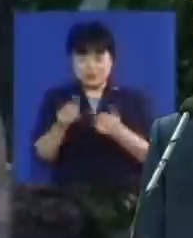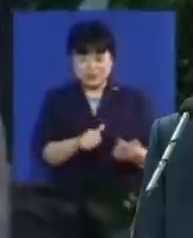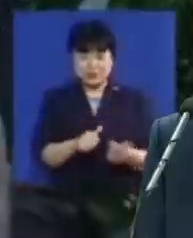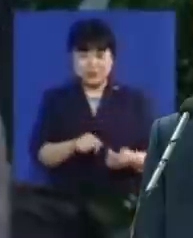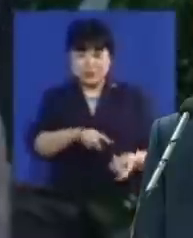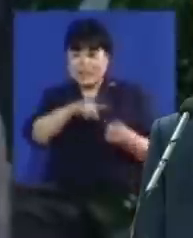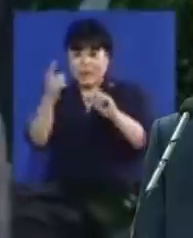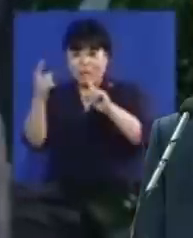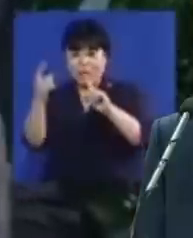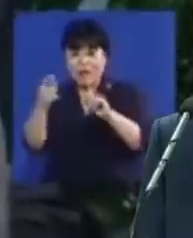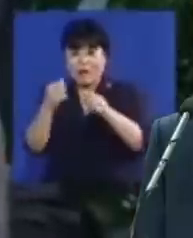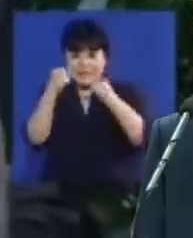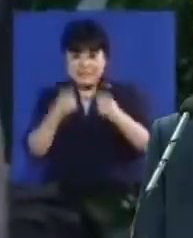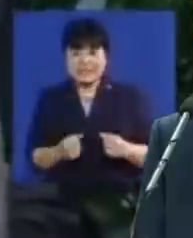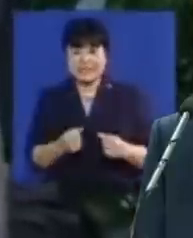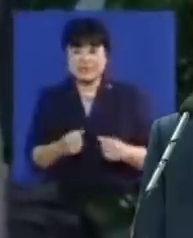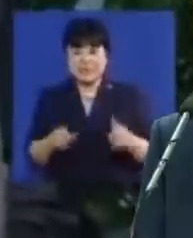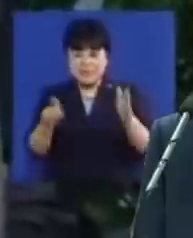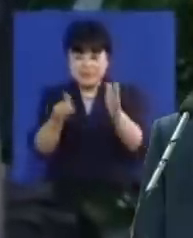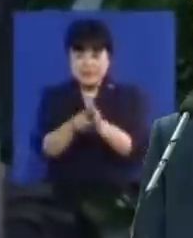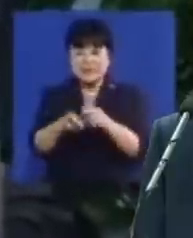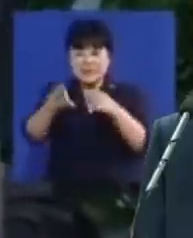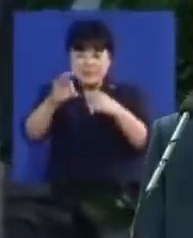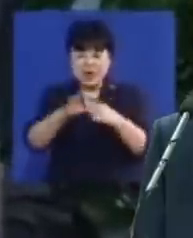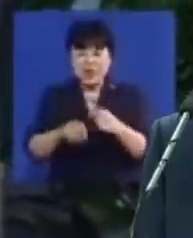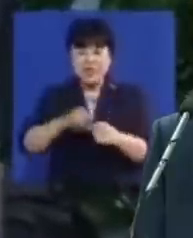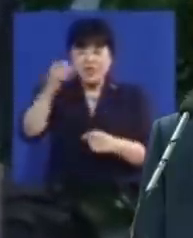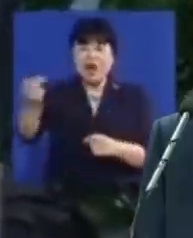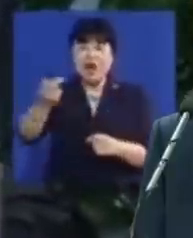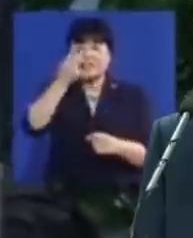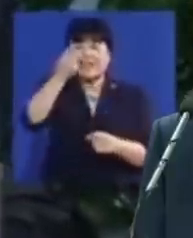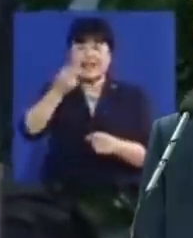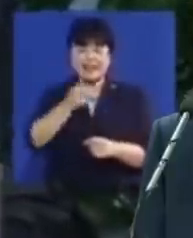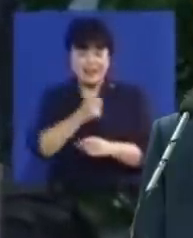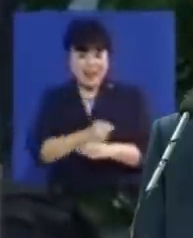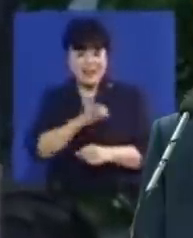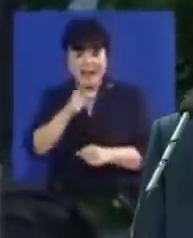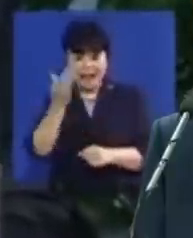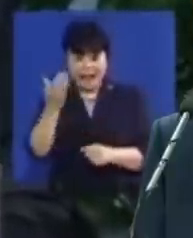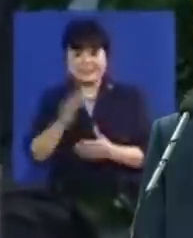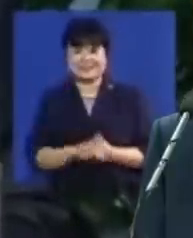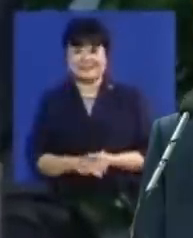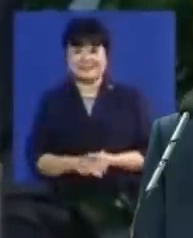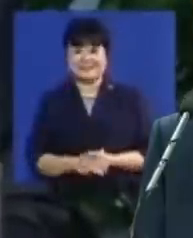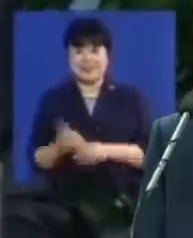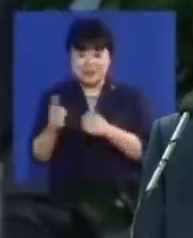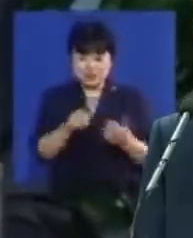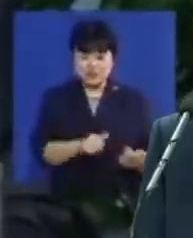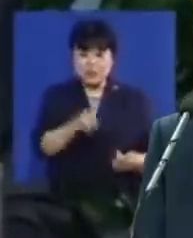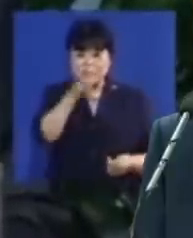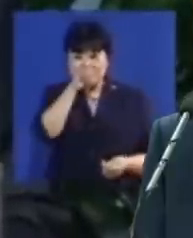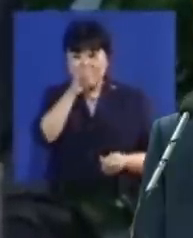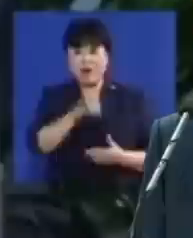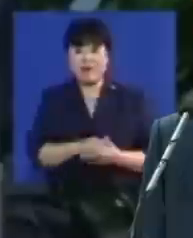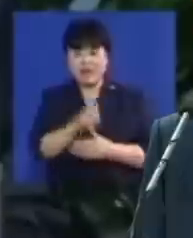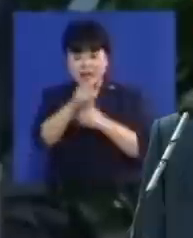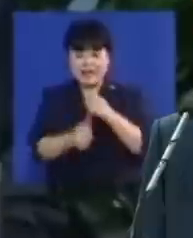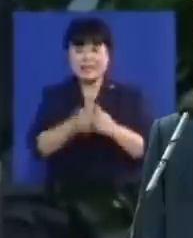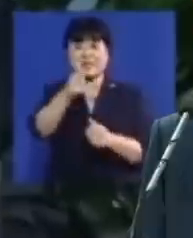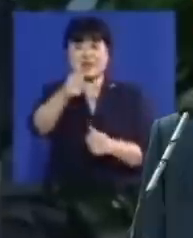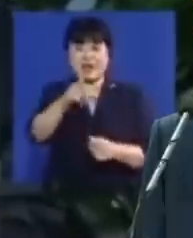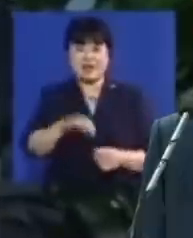죽어도 살고 살아서 믿는 자에게는 영원히 안 죽는다. 그 말은 죽음이 있어서